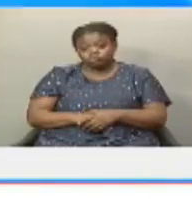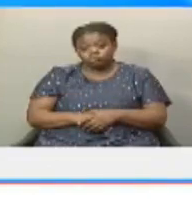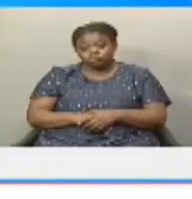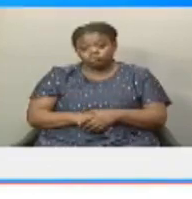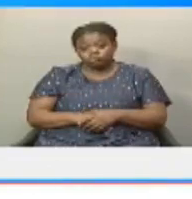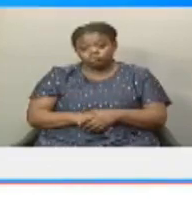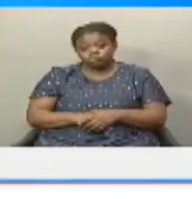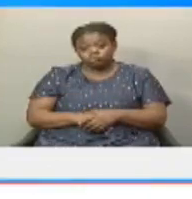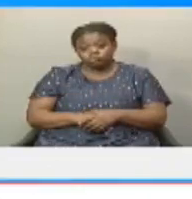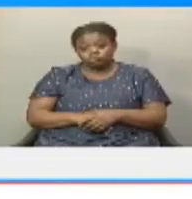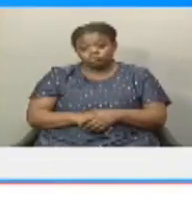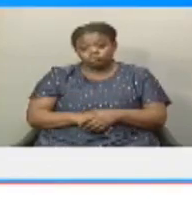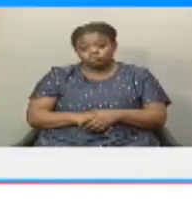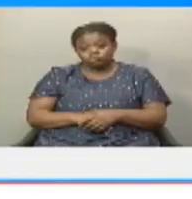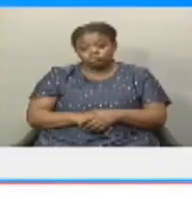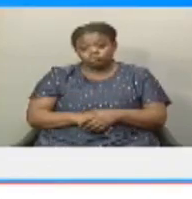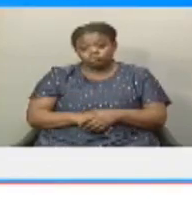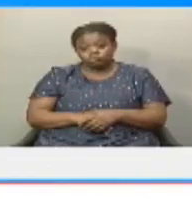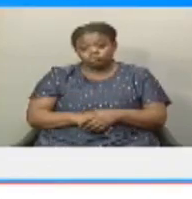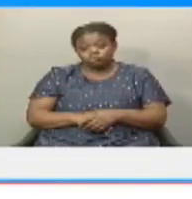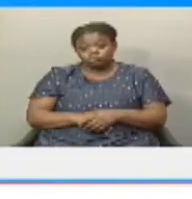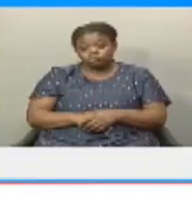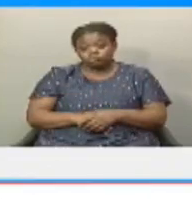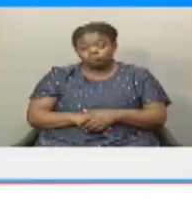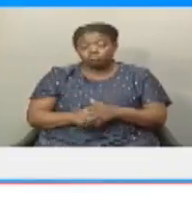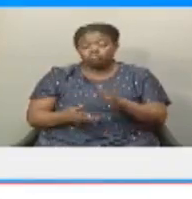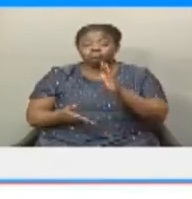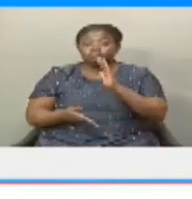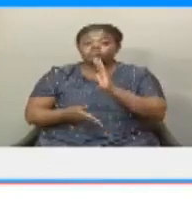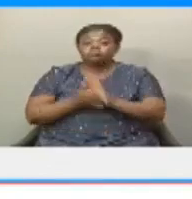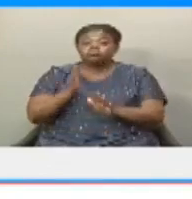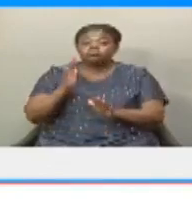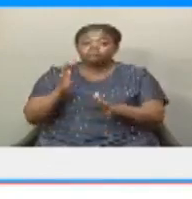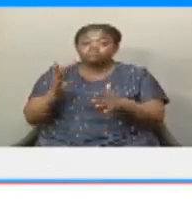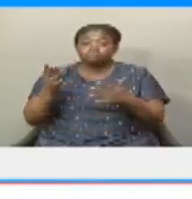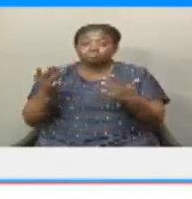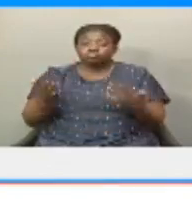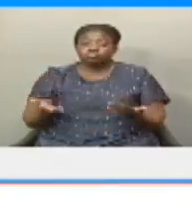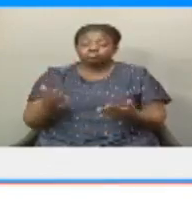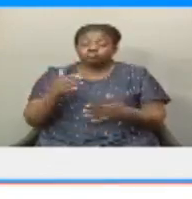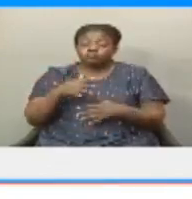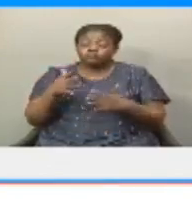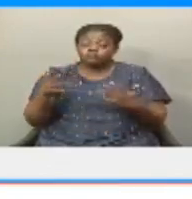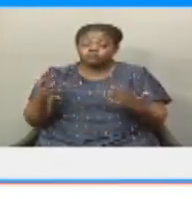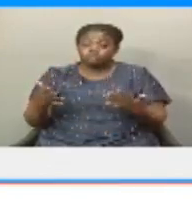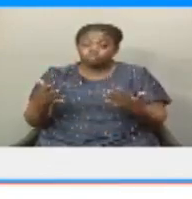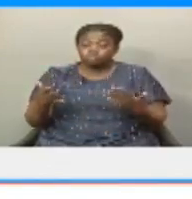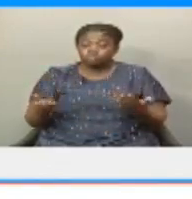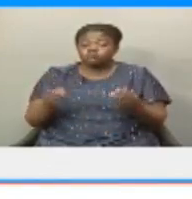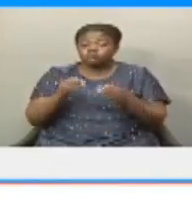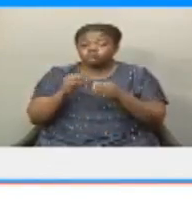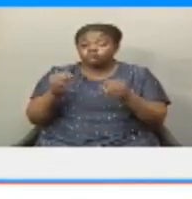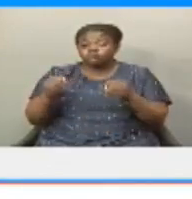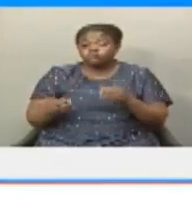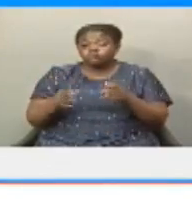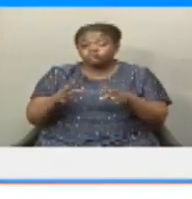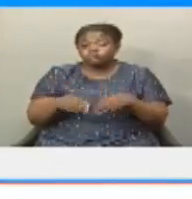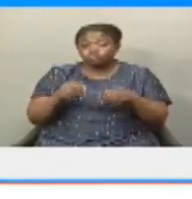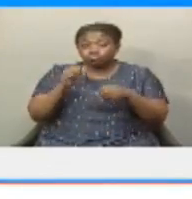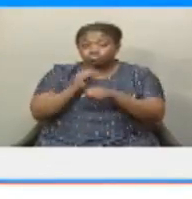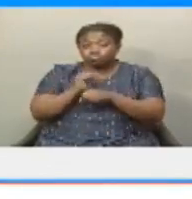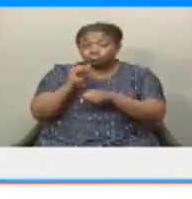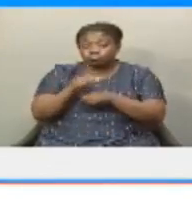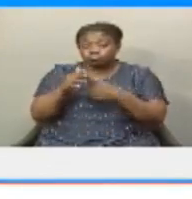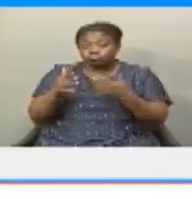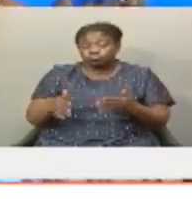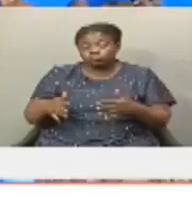kino ate kiyitirivu mangu nnyo. Omwana w'omutabani wa Barunaba omwe ku mirimu gino bwe giti abanga